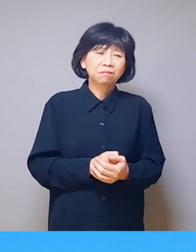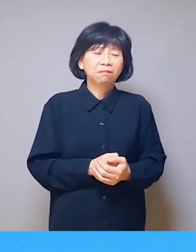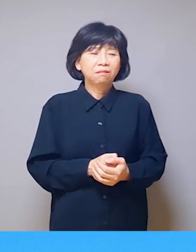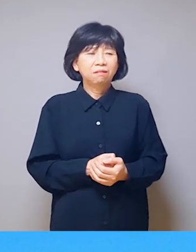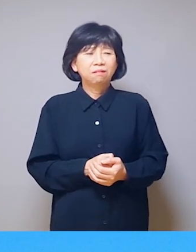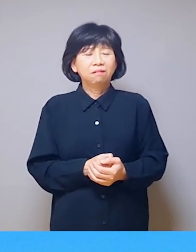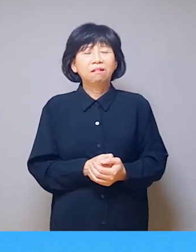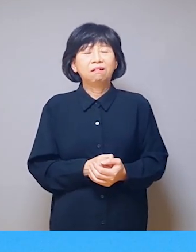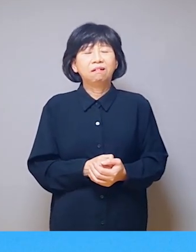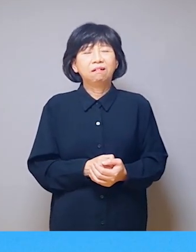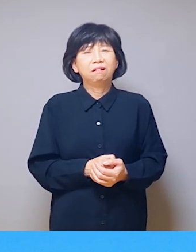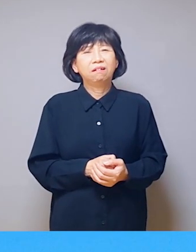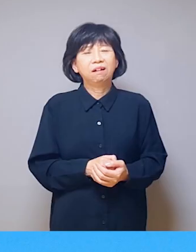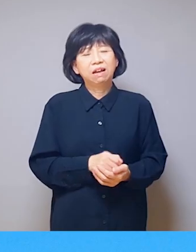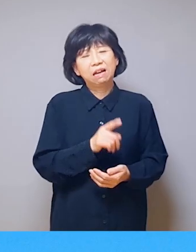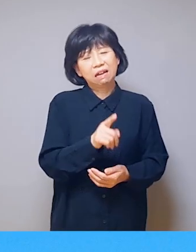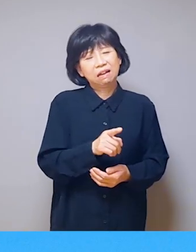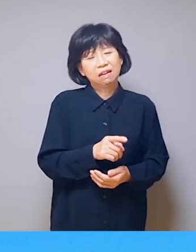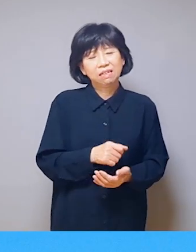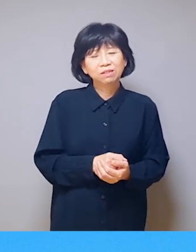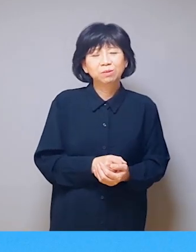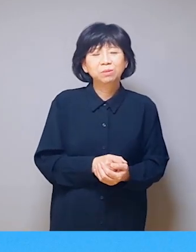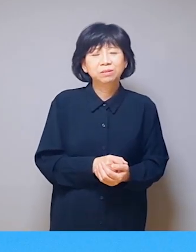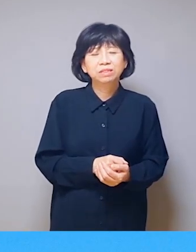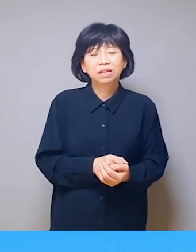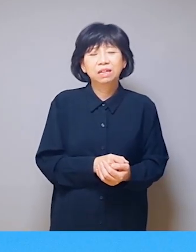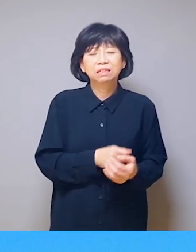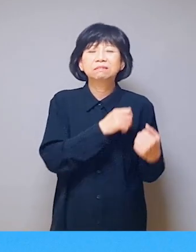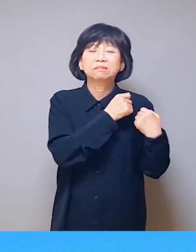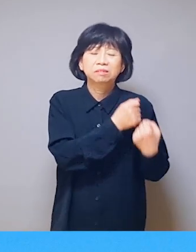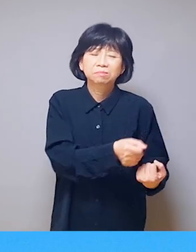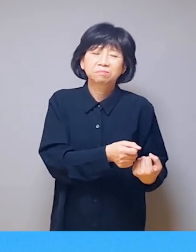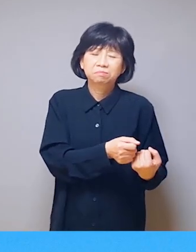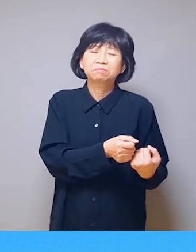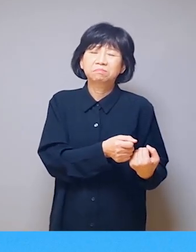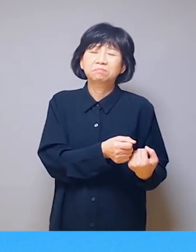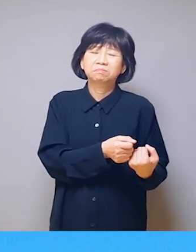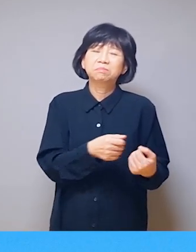이것도 좀 내려놔야 될 부분이구나 라는 것을 깨달아요.